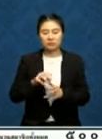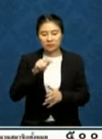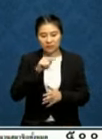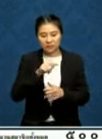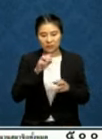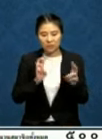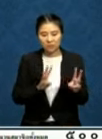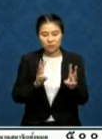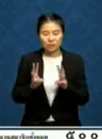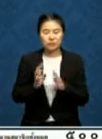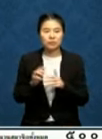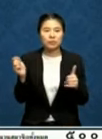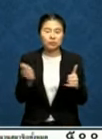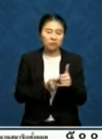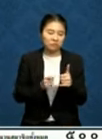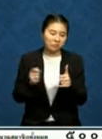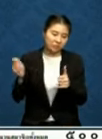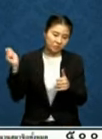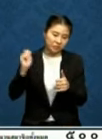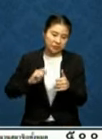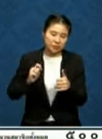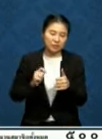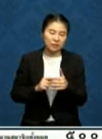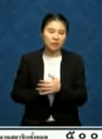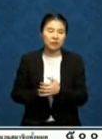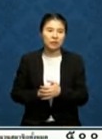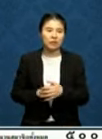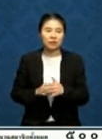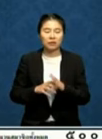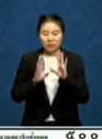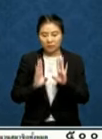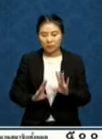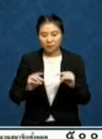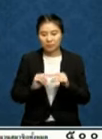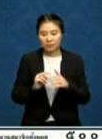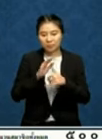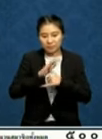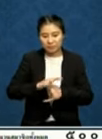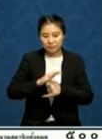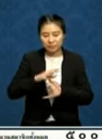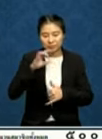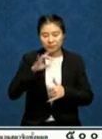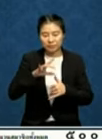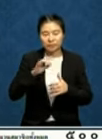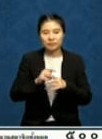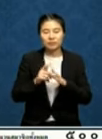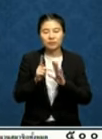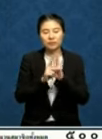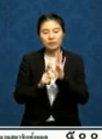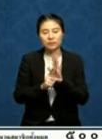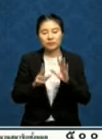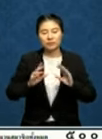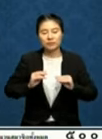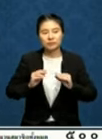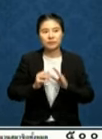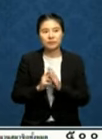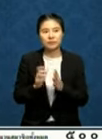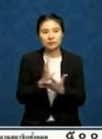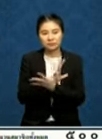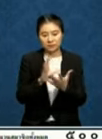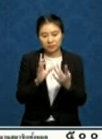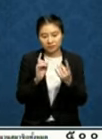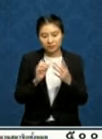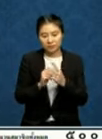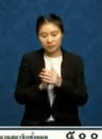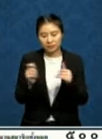ด้วยวิธีการทำโทษแบบเคี่ยนตีไม่ไปถึงรูปแบบการทารุณกรรมอันโหดร้ายที่กฎหมายยอมรับและสังคมมองการ